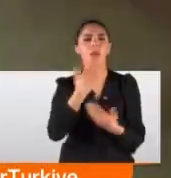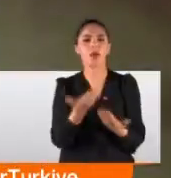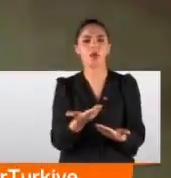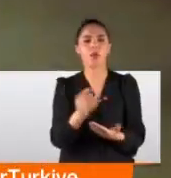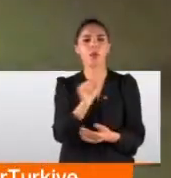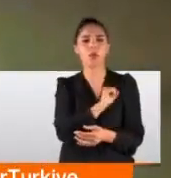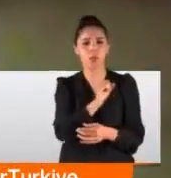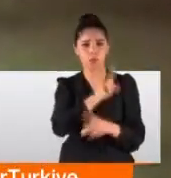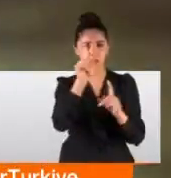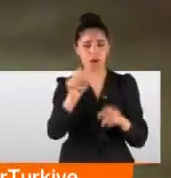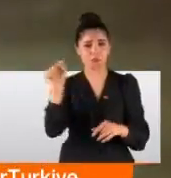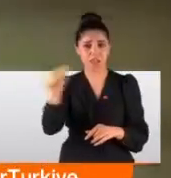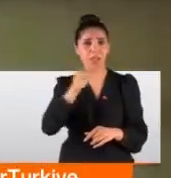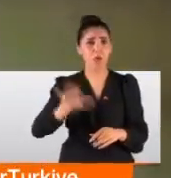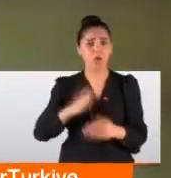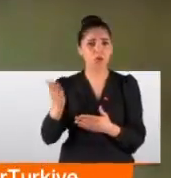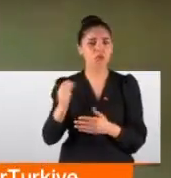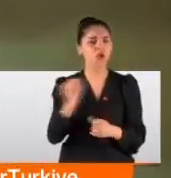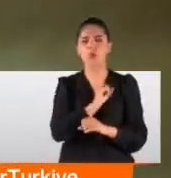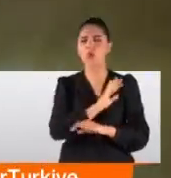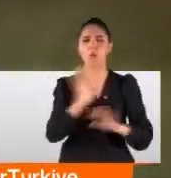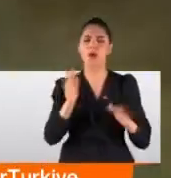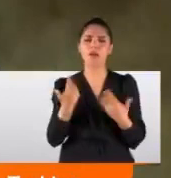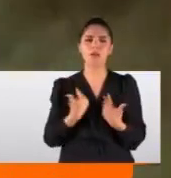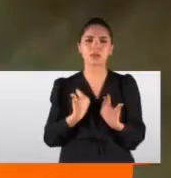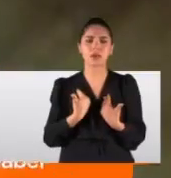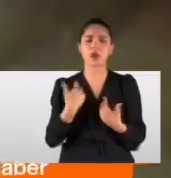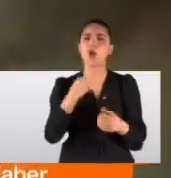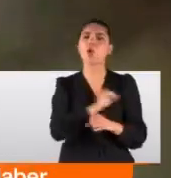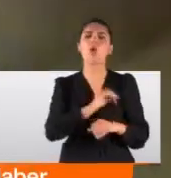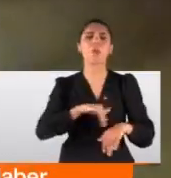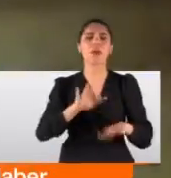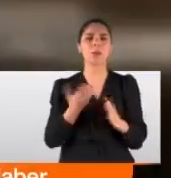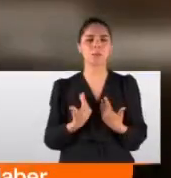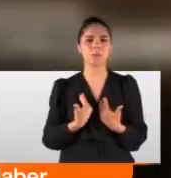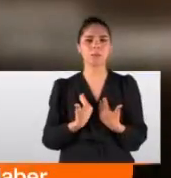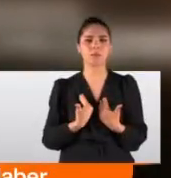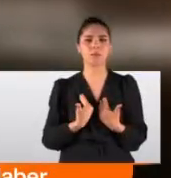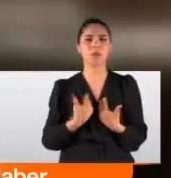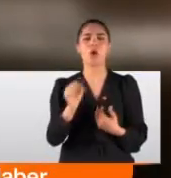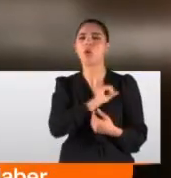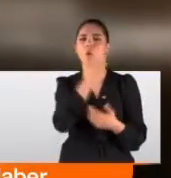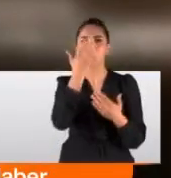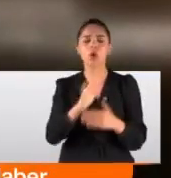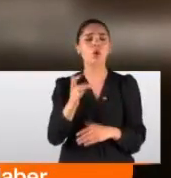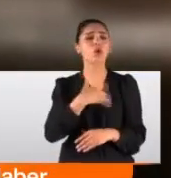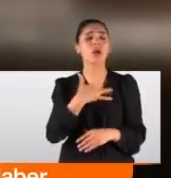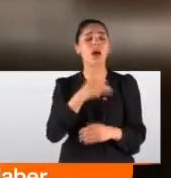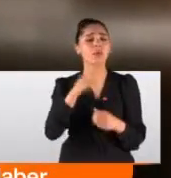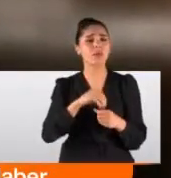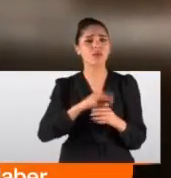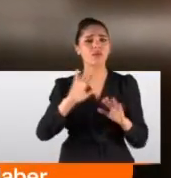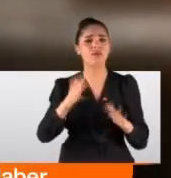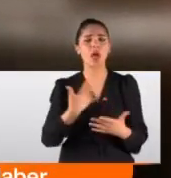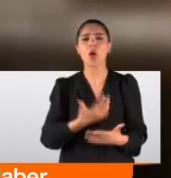Korkar mı senin oğlun? Korkmaz. Korkmadım. Ne korku vardı yüreğinde ne